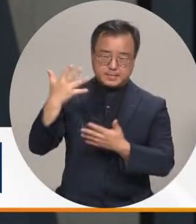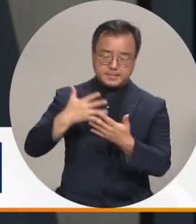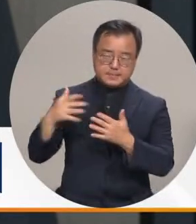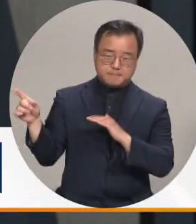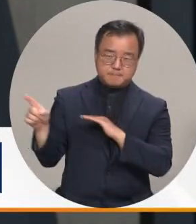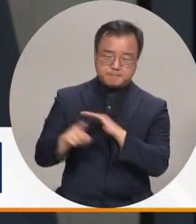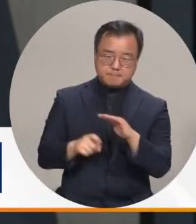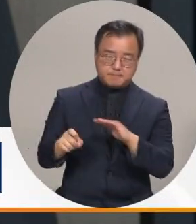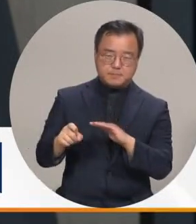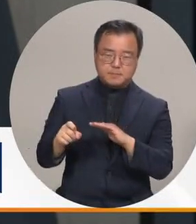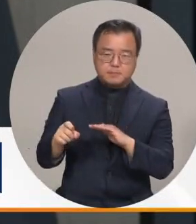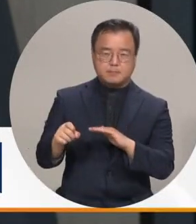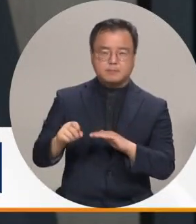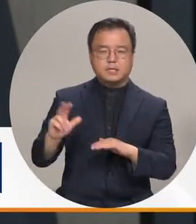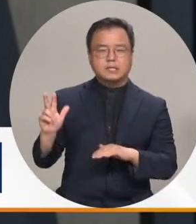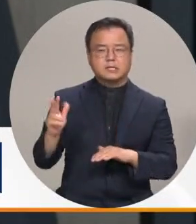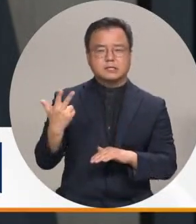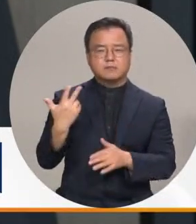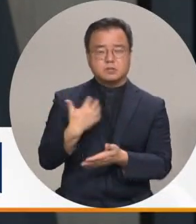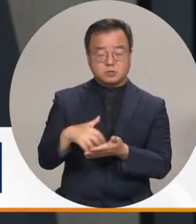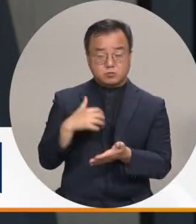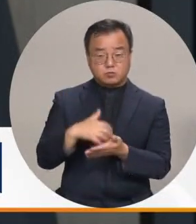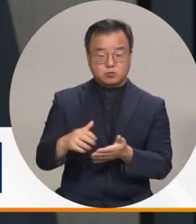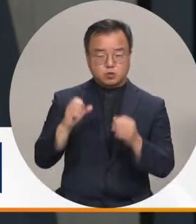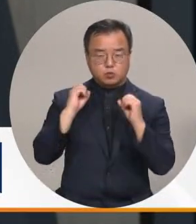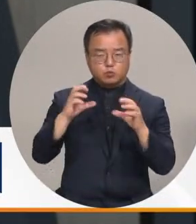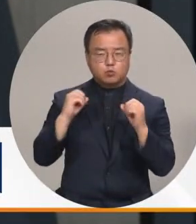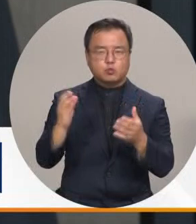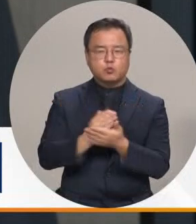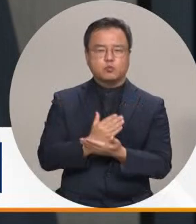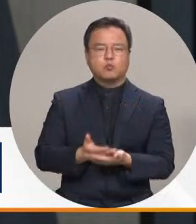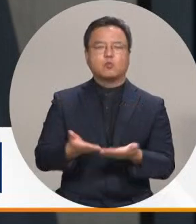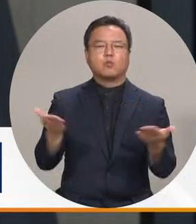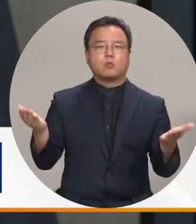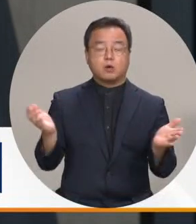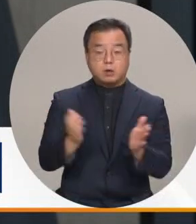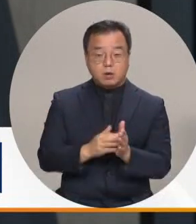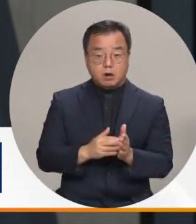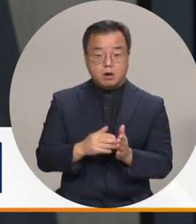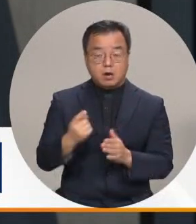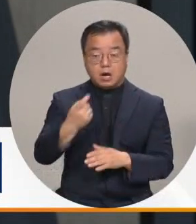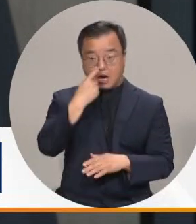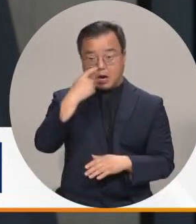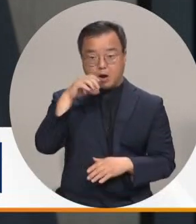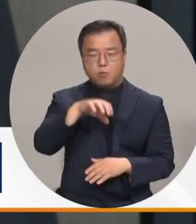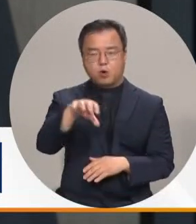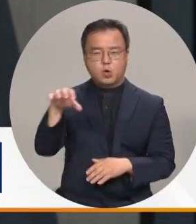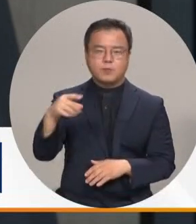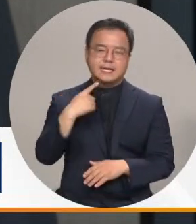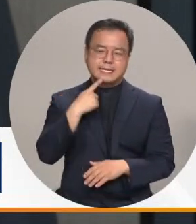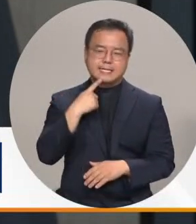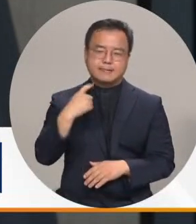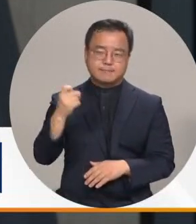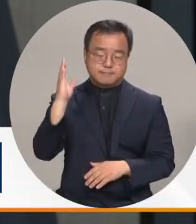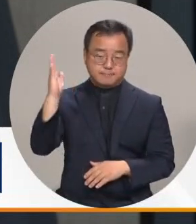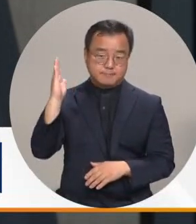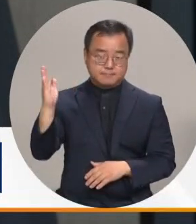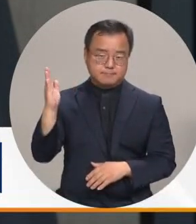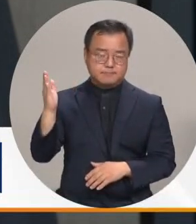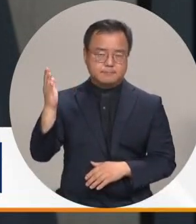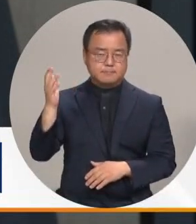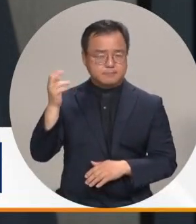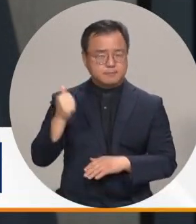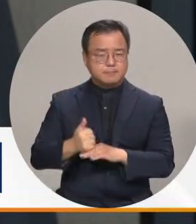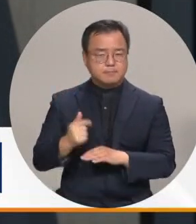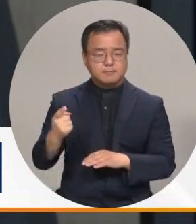해서 무려 700여 개를 또 유포를 했습니다 그리고 역시 그 학원들에 협박을 했는데 어 다만이